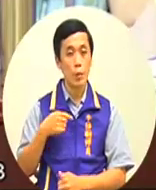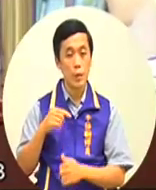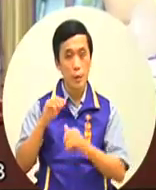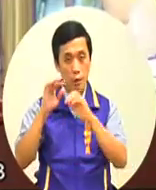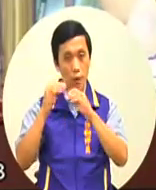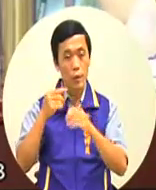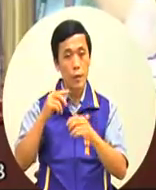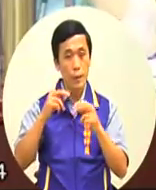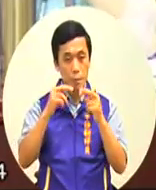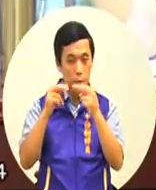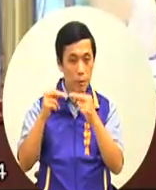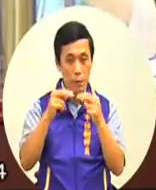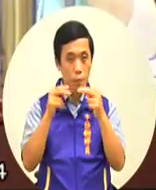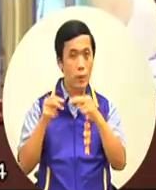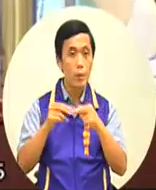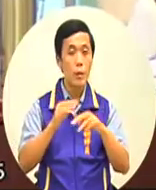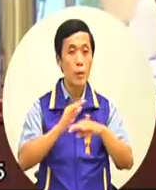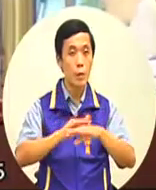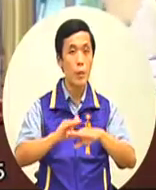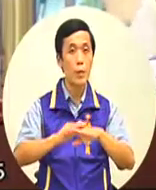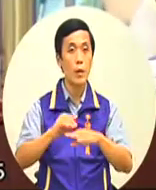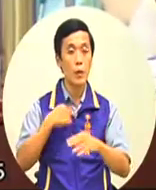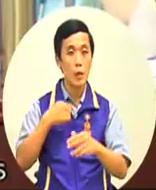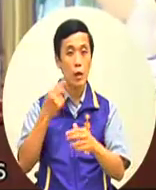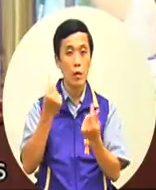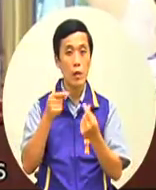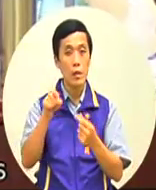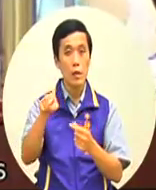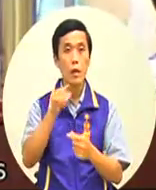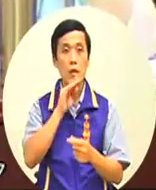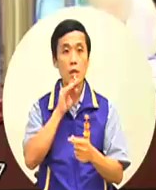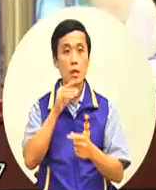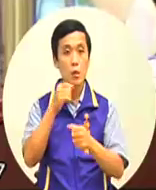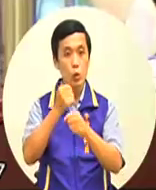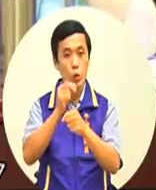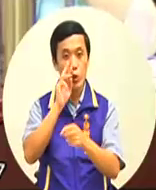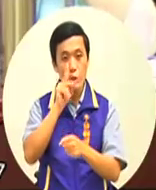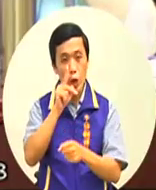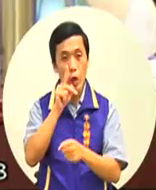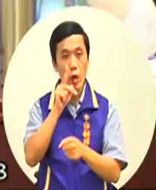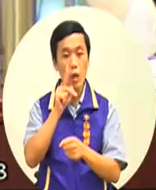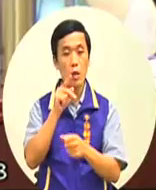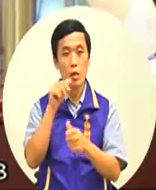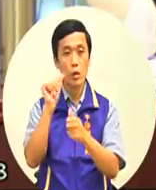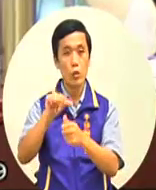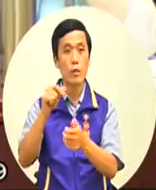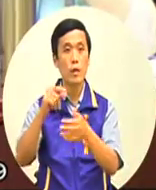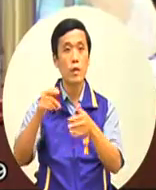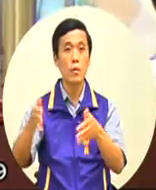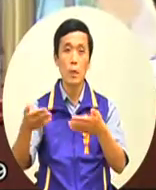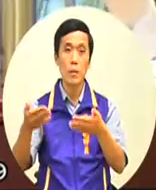做考量，那会把它当作是一个行为来看。 一个整体的